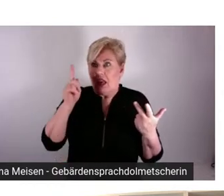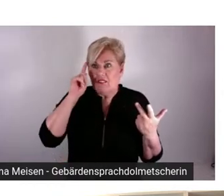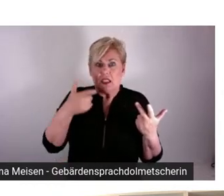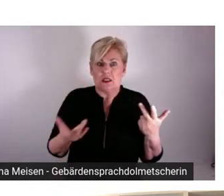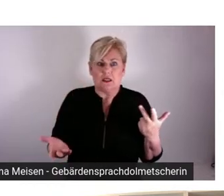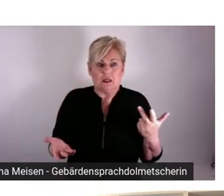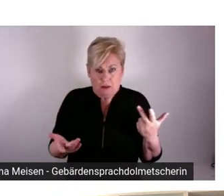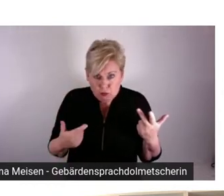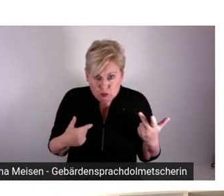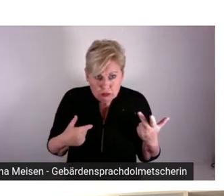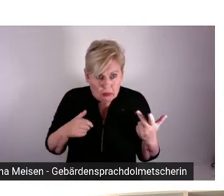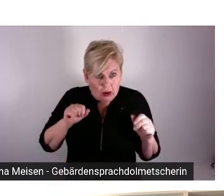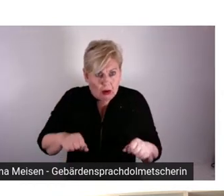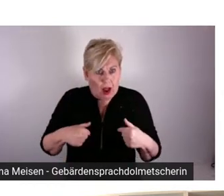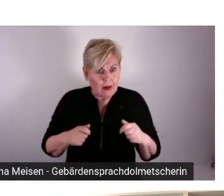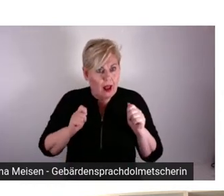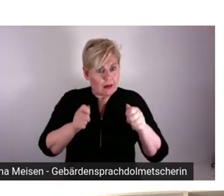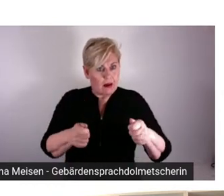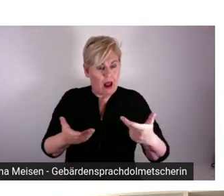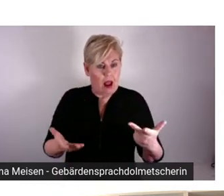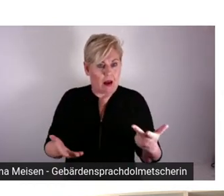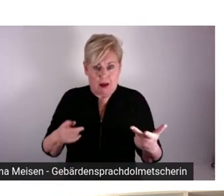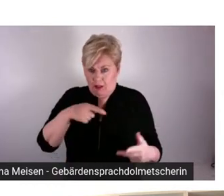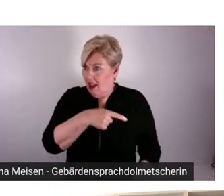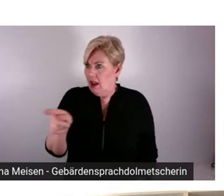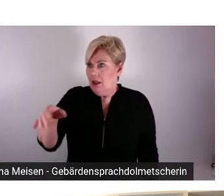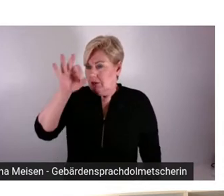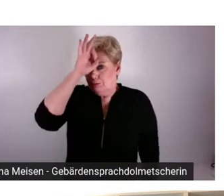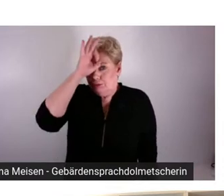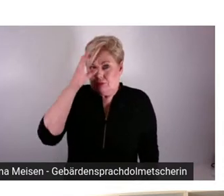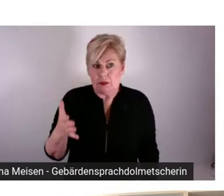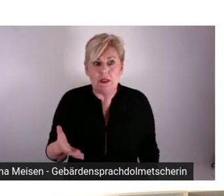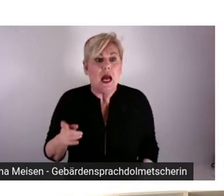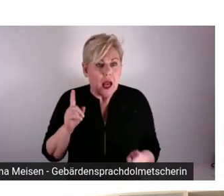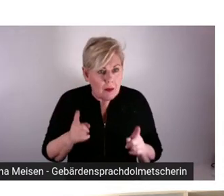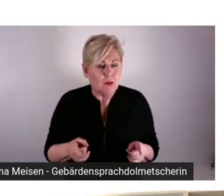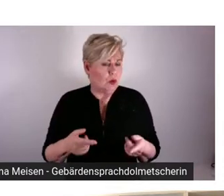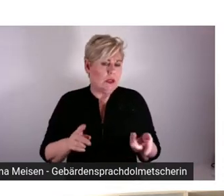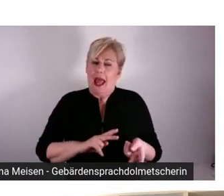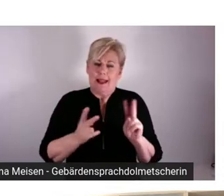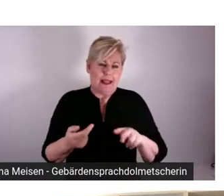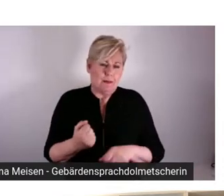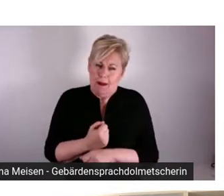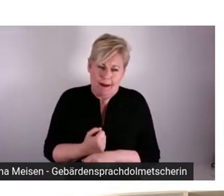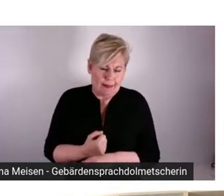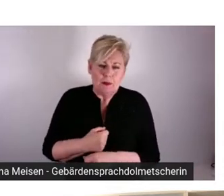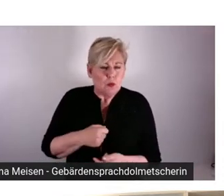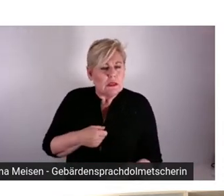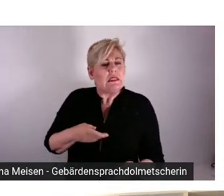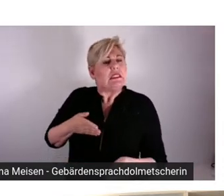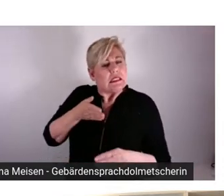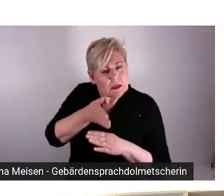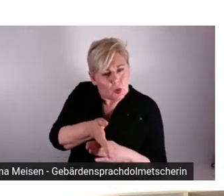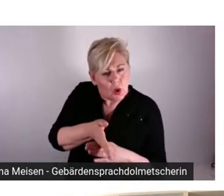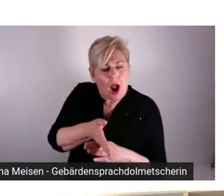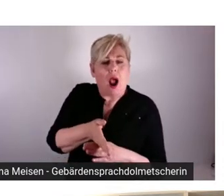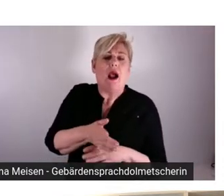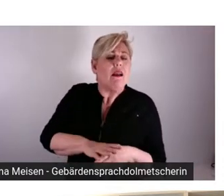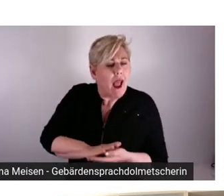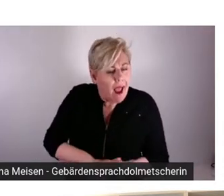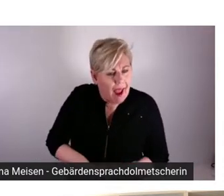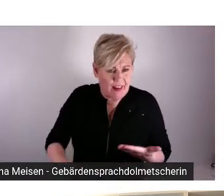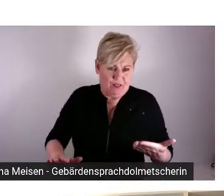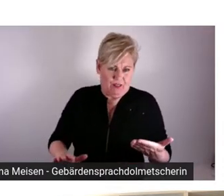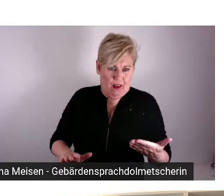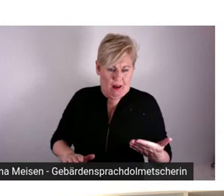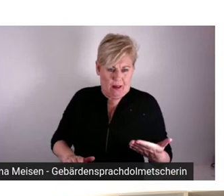sie überhaupt antragsberechtigt sind. Das heißt, das müssen wir anders machen. Das ist ja Zugang einfacher ist, niedrigschwelliger, aber eben